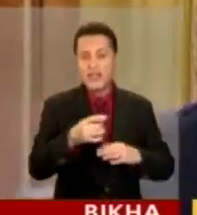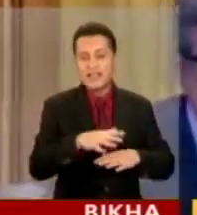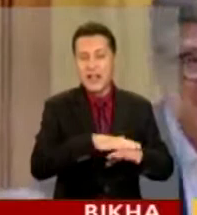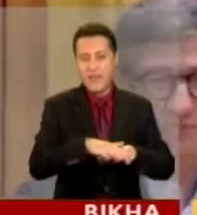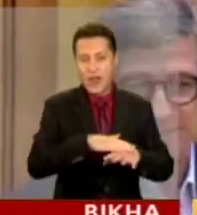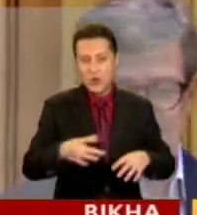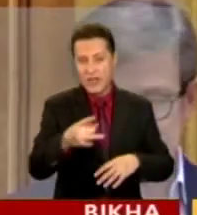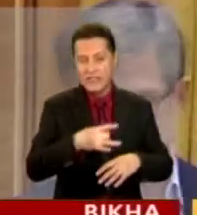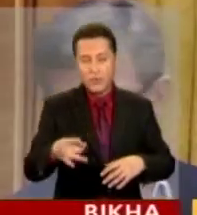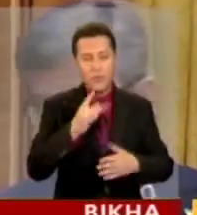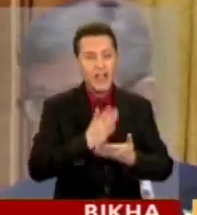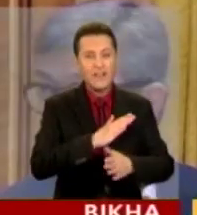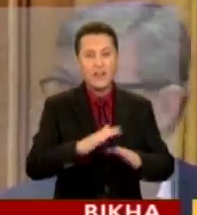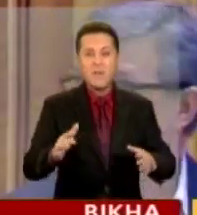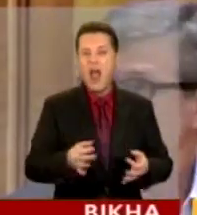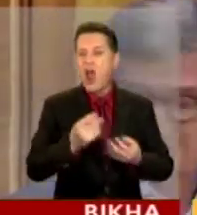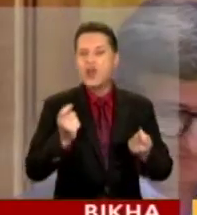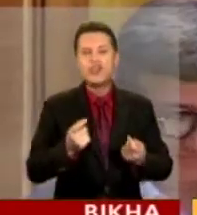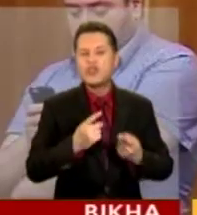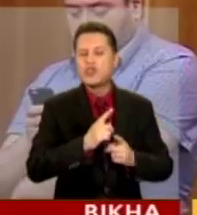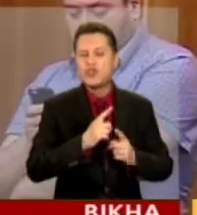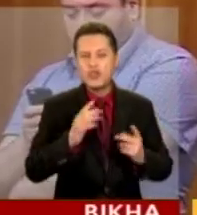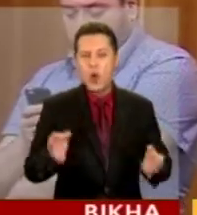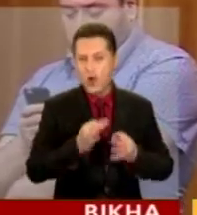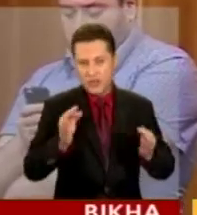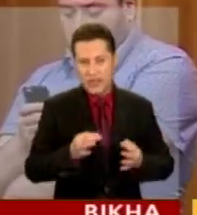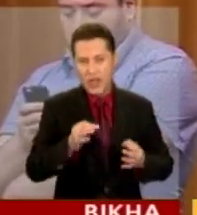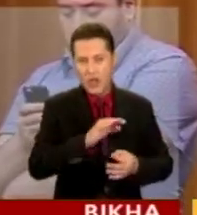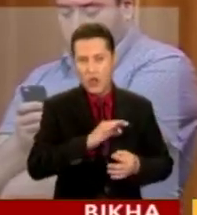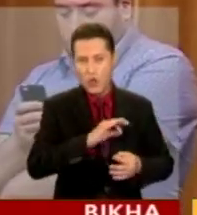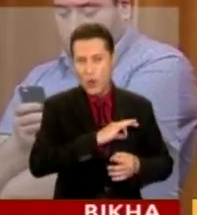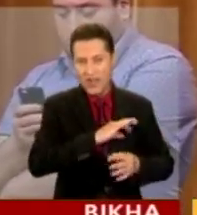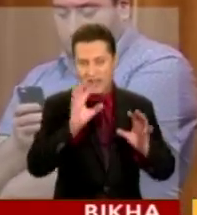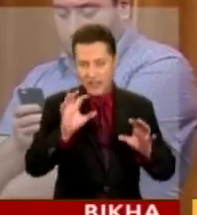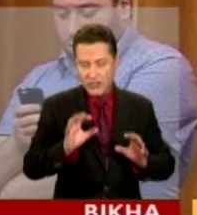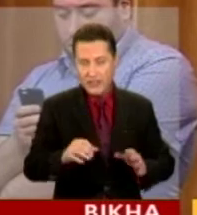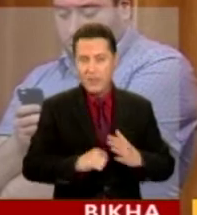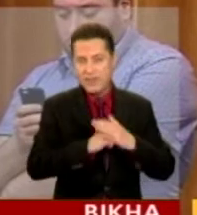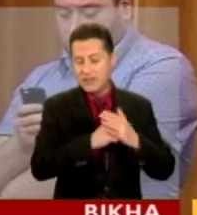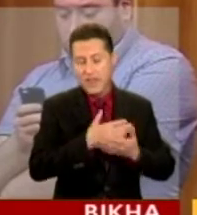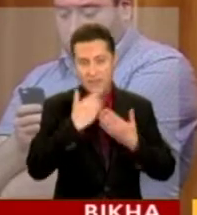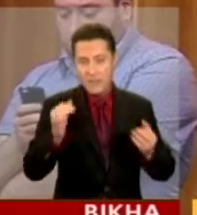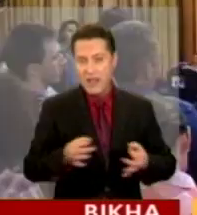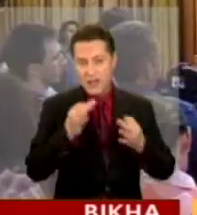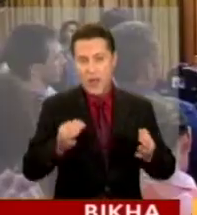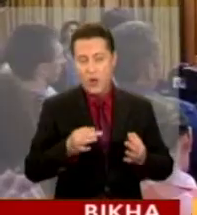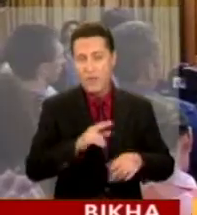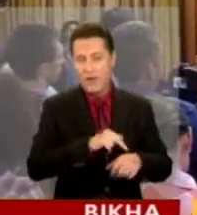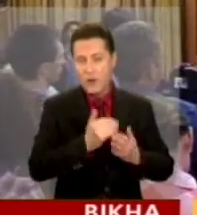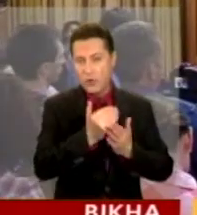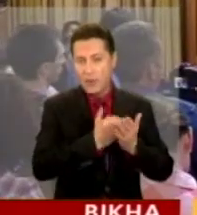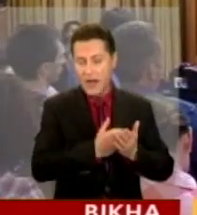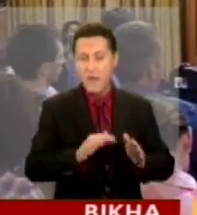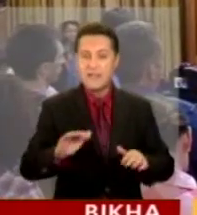Республіки не має жодних юридичних підстав, адже в її представників немає жодної інвестиційної чи правоохоронної програми. Натомість